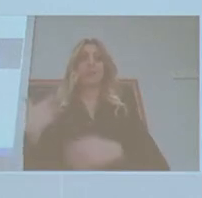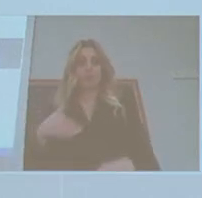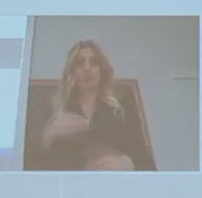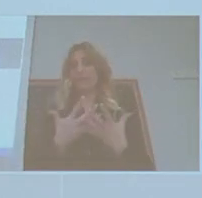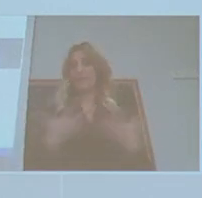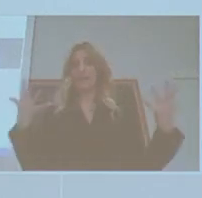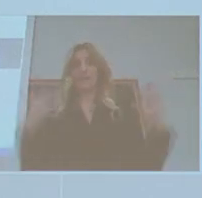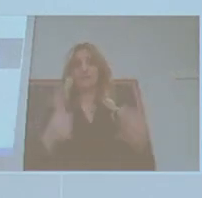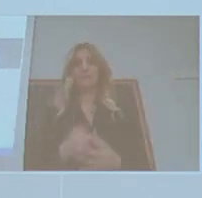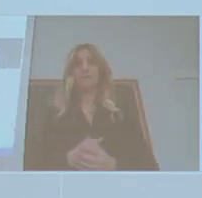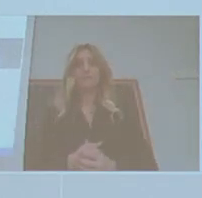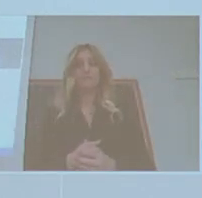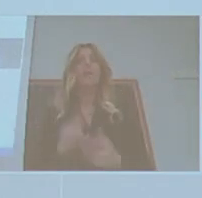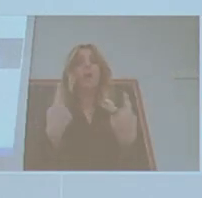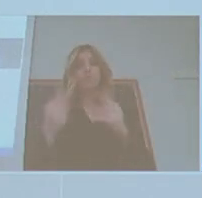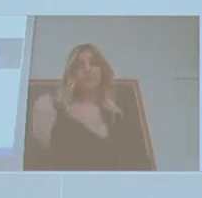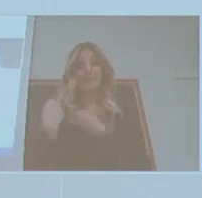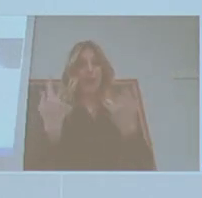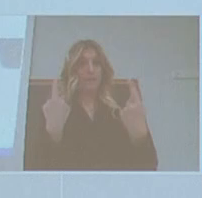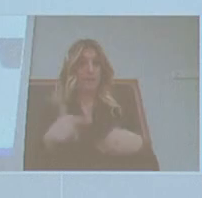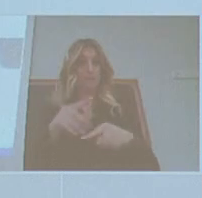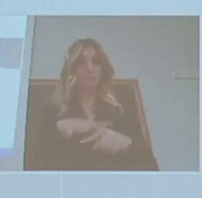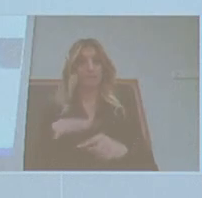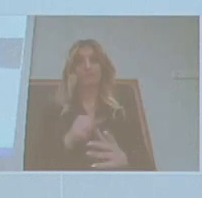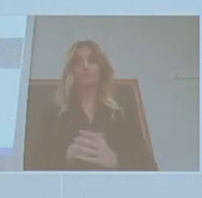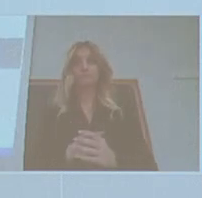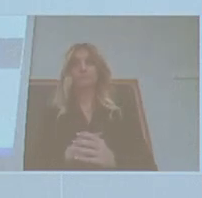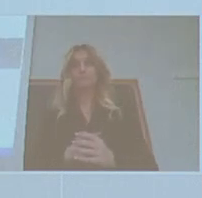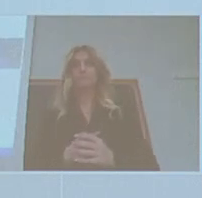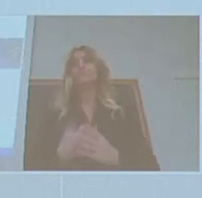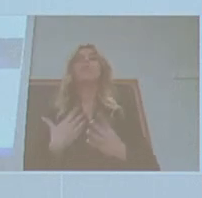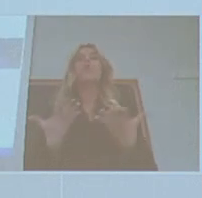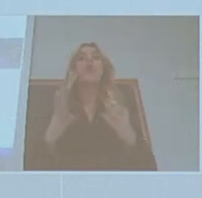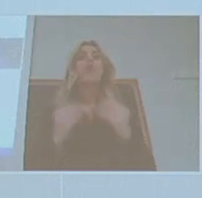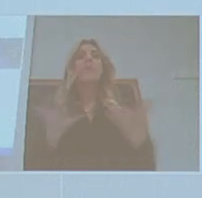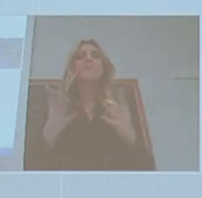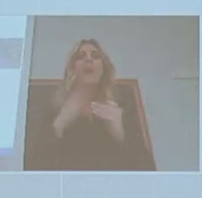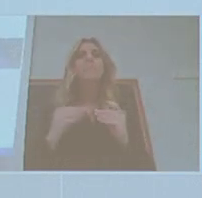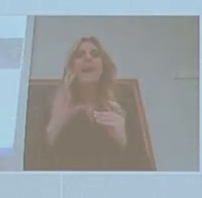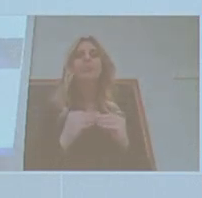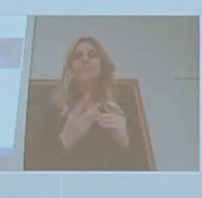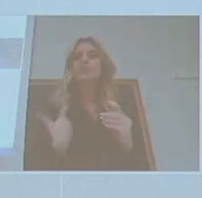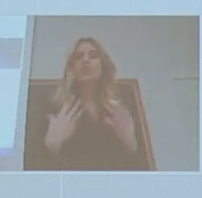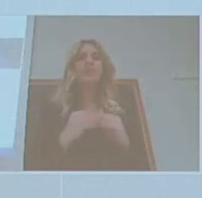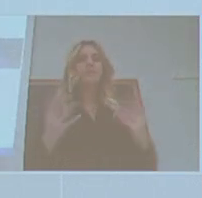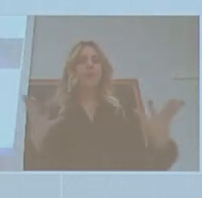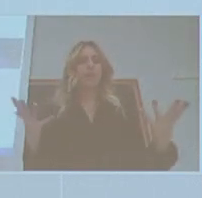i danni sono lì. E come fare questa manutenzione straordinaria di questo